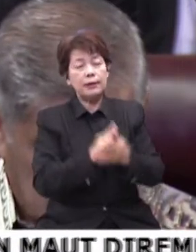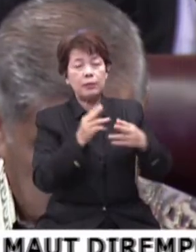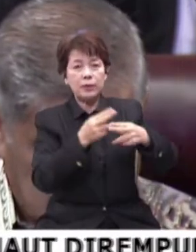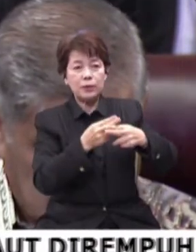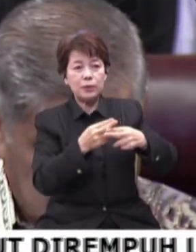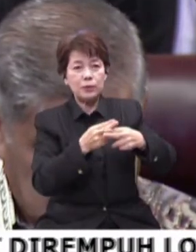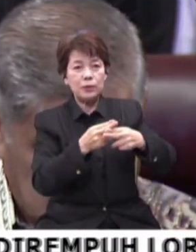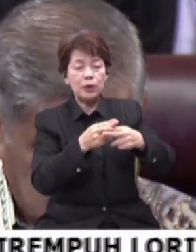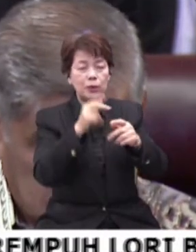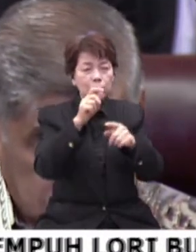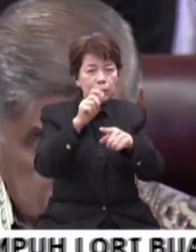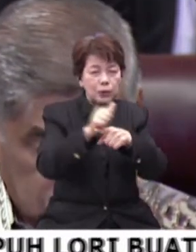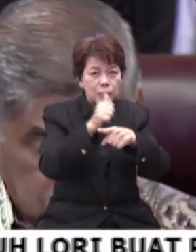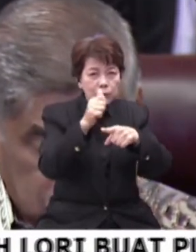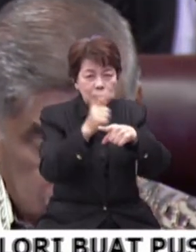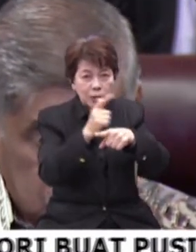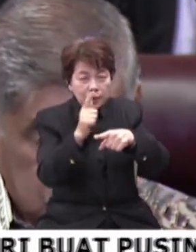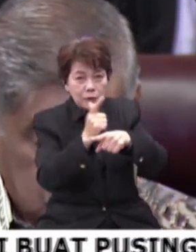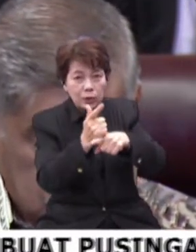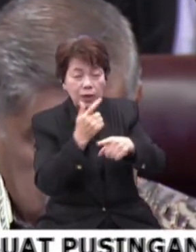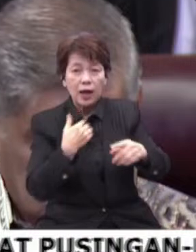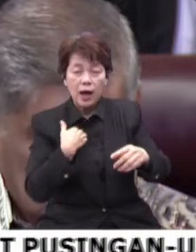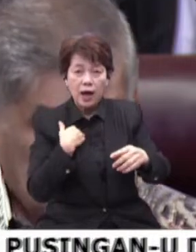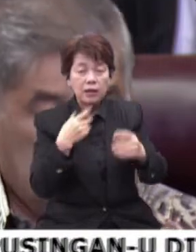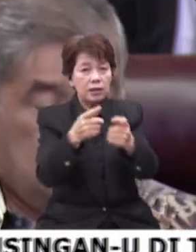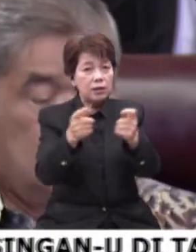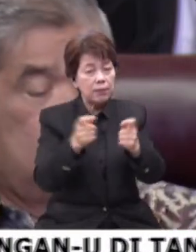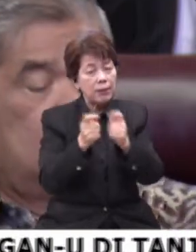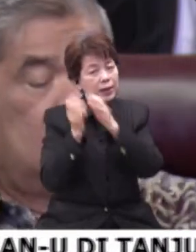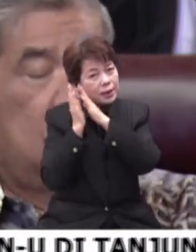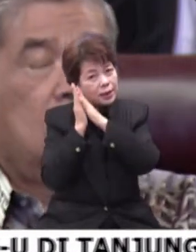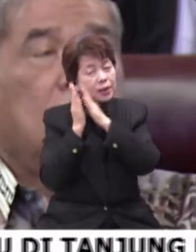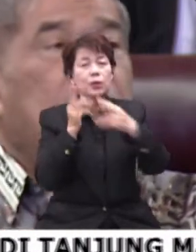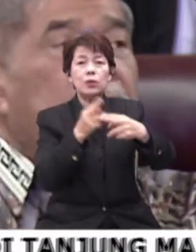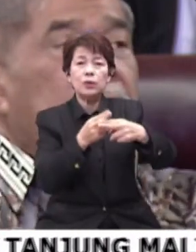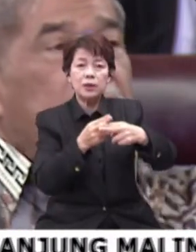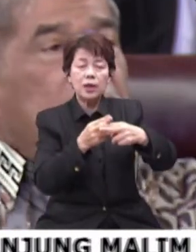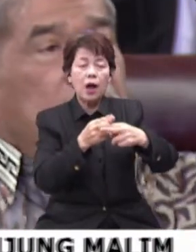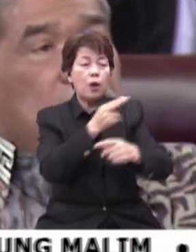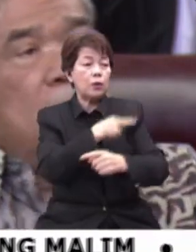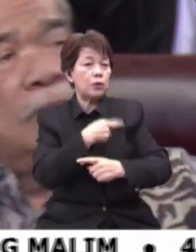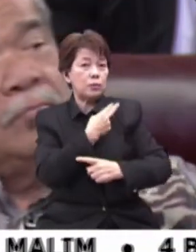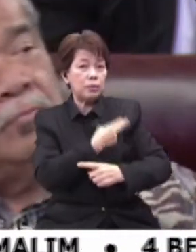juga ada penempatannya disediakan yang berdekatan dengan